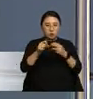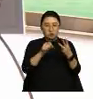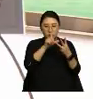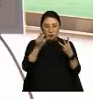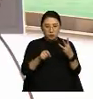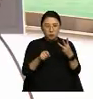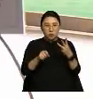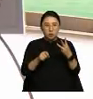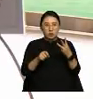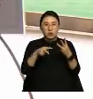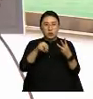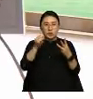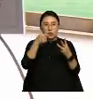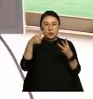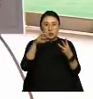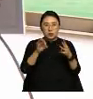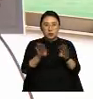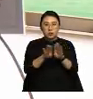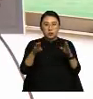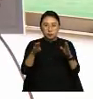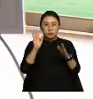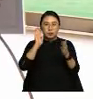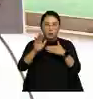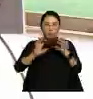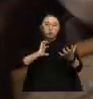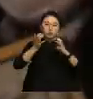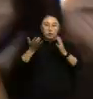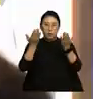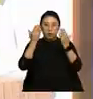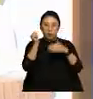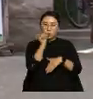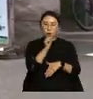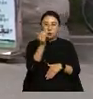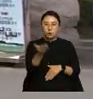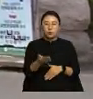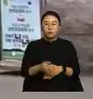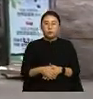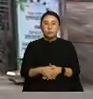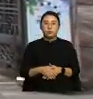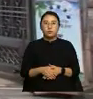3월 시흥시에 새로 문을 여는 군서 미래 국제 학교를 소개했습니다